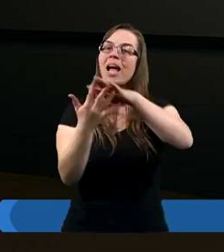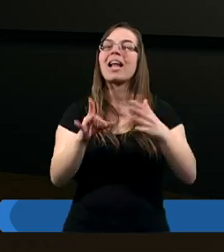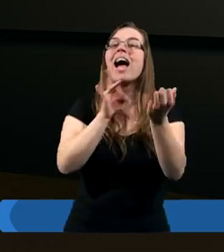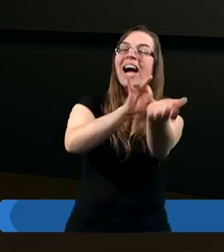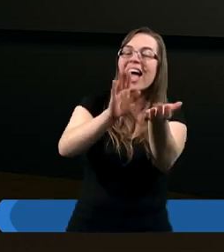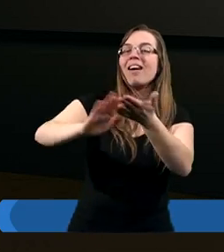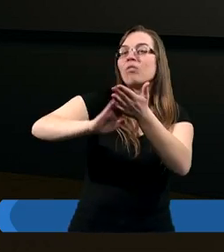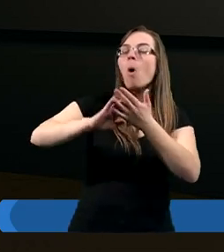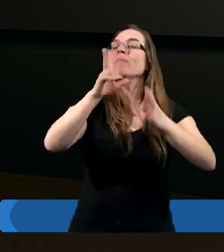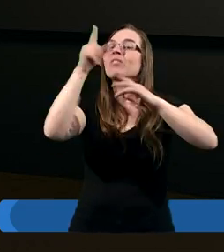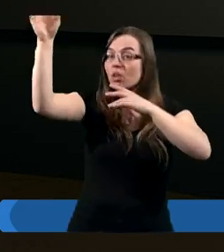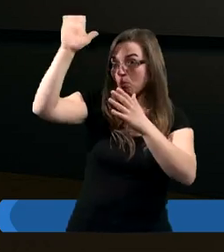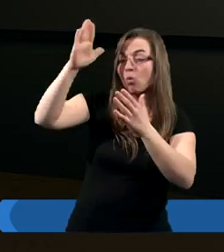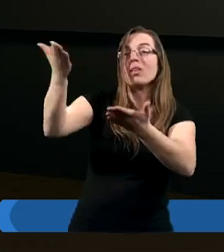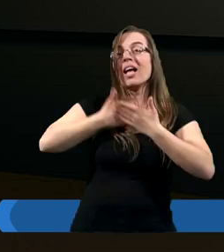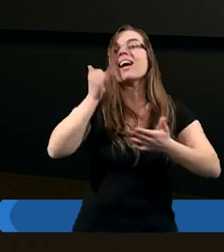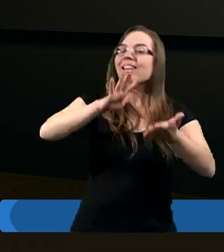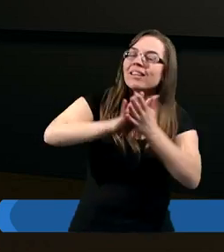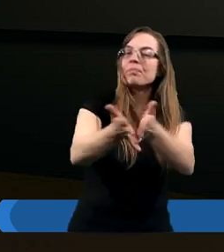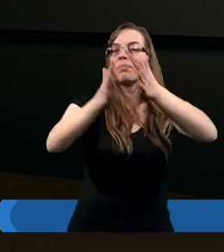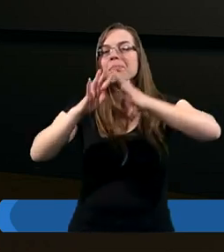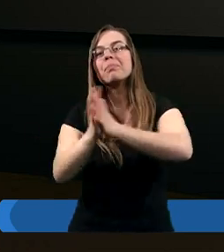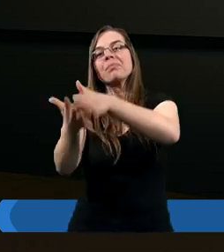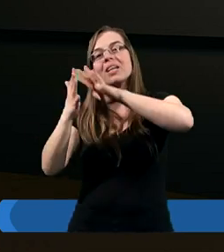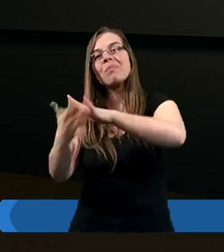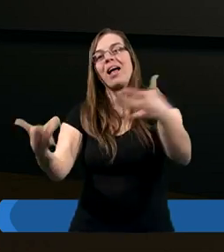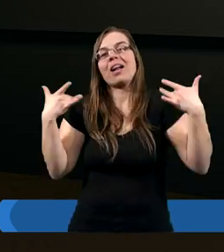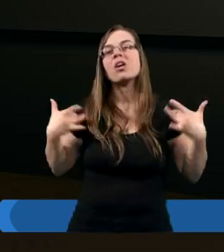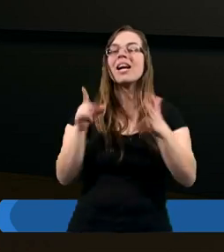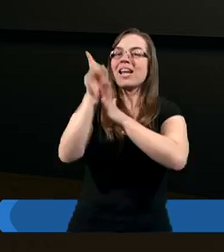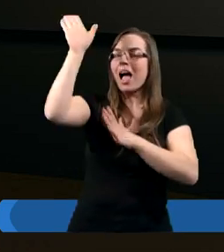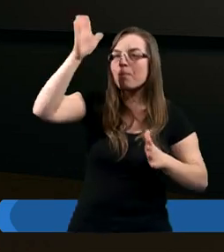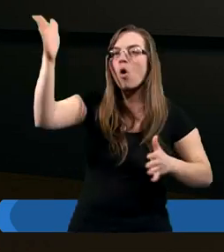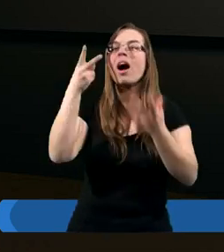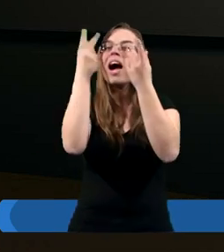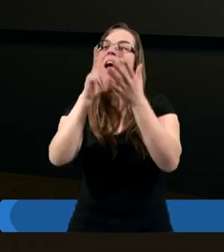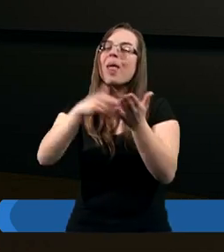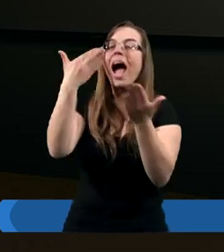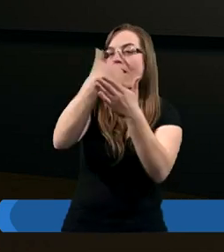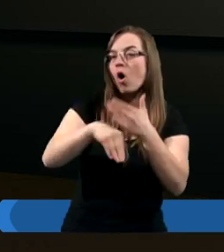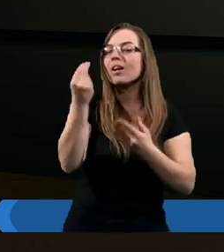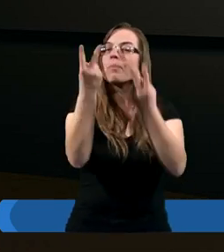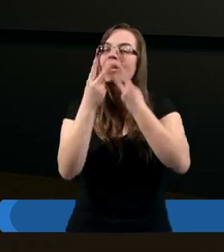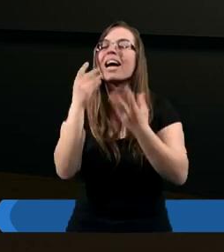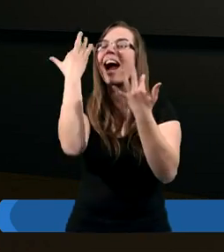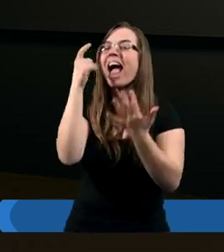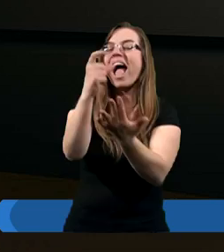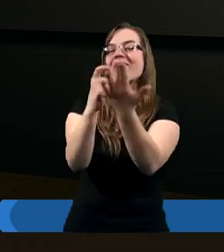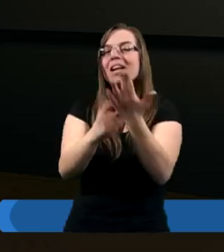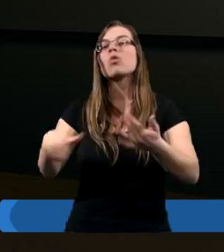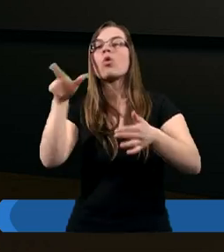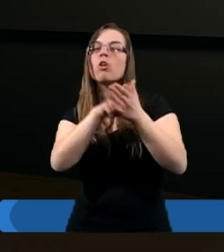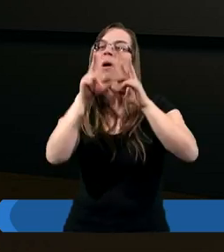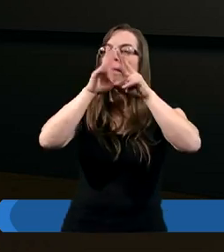swoją krwią. Teraz masz żyć inaczej. Teraz ma żyć dla Niego. Przeczytajmy na koniec jeszcze kilka wersetów, które pokazują